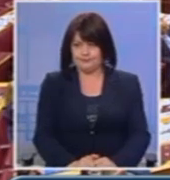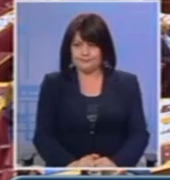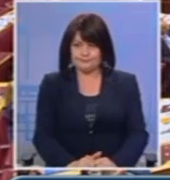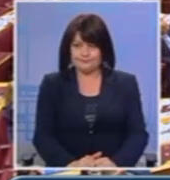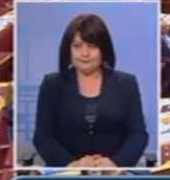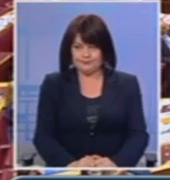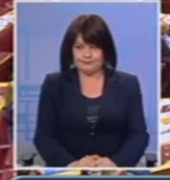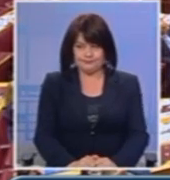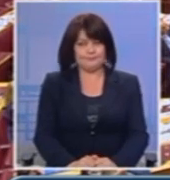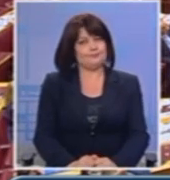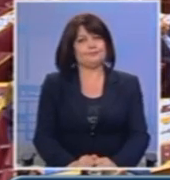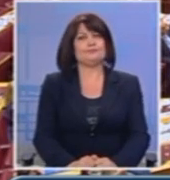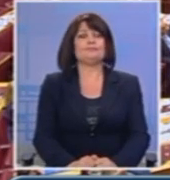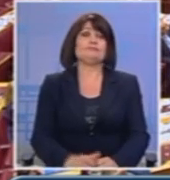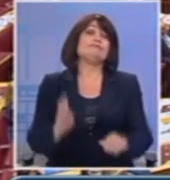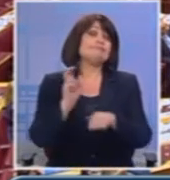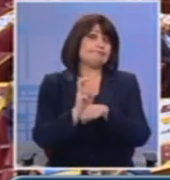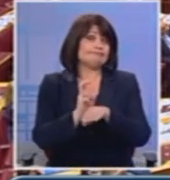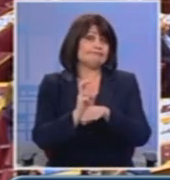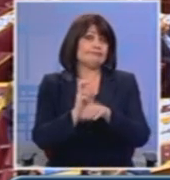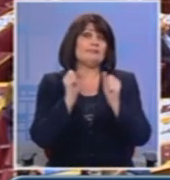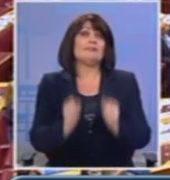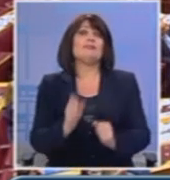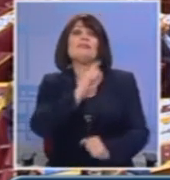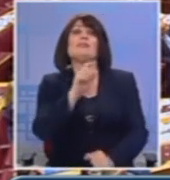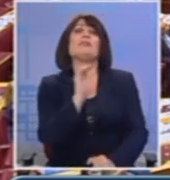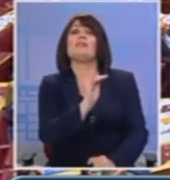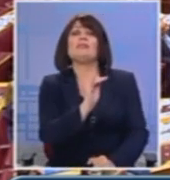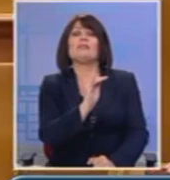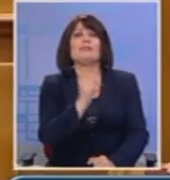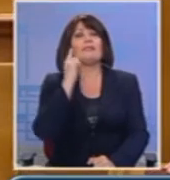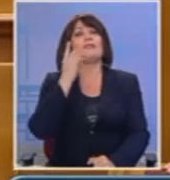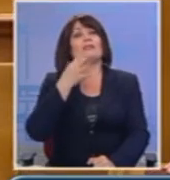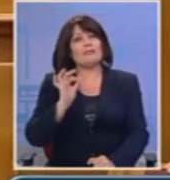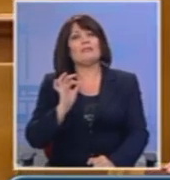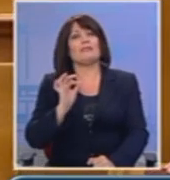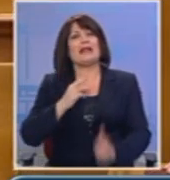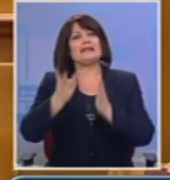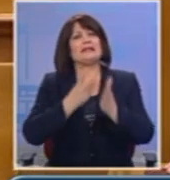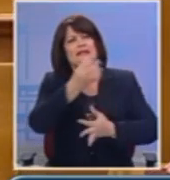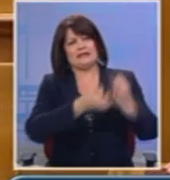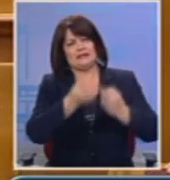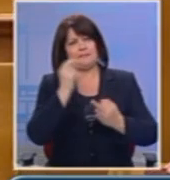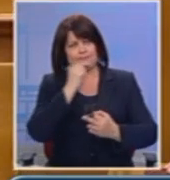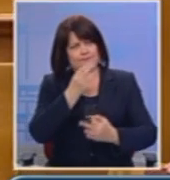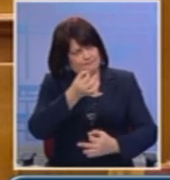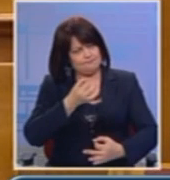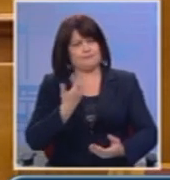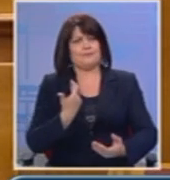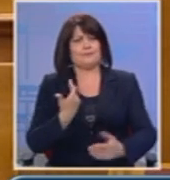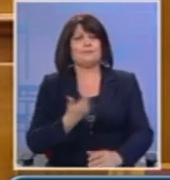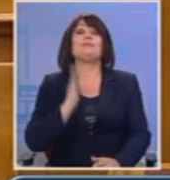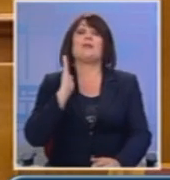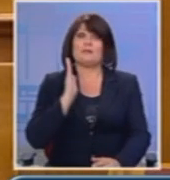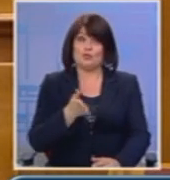εργασιακό εκκρεμεί όμως η βασική ερώτηση και υπάρχει η ευκαιρία της τριτολογία του κυρίου τσίπρα μπορεί